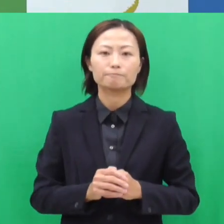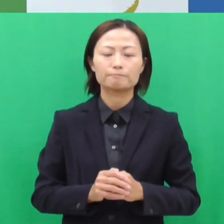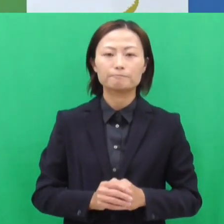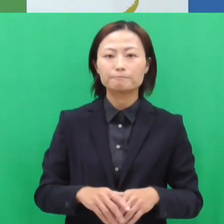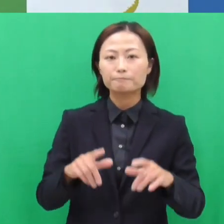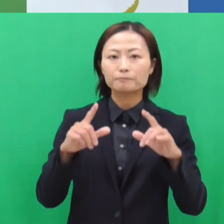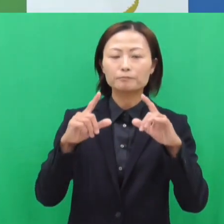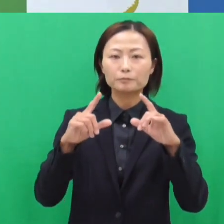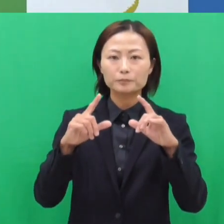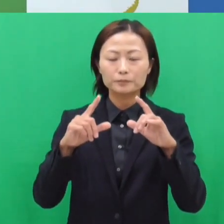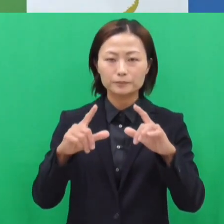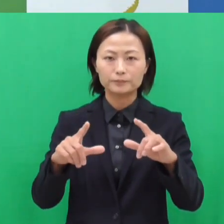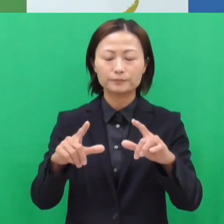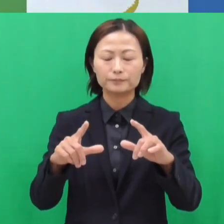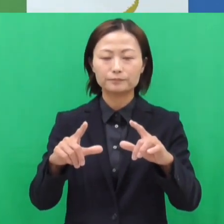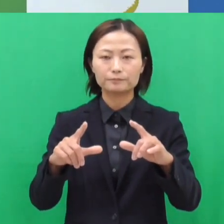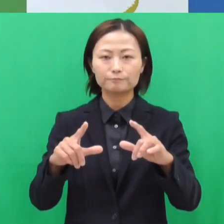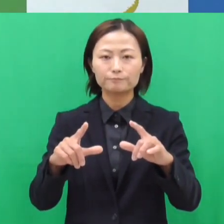ている